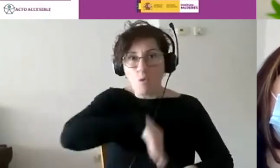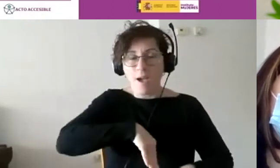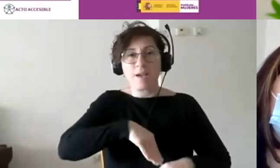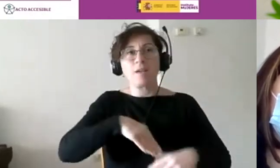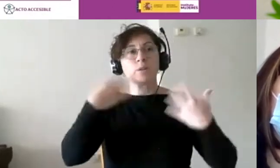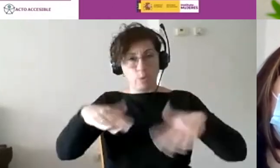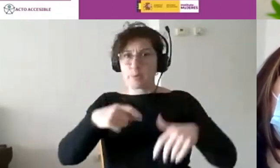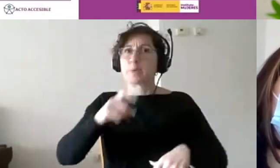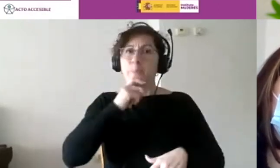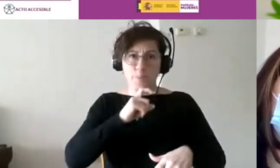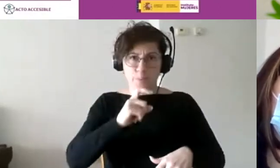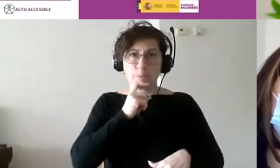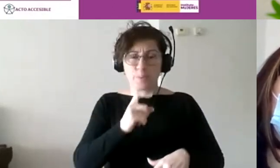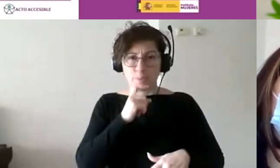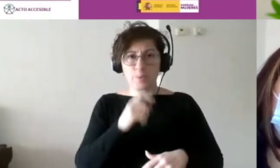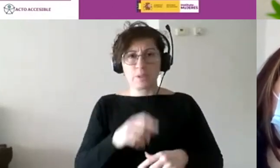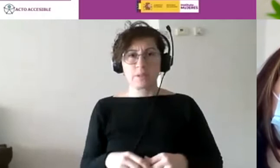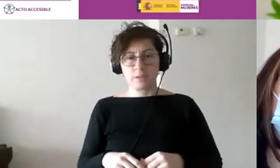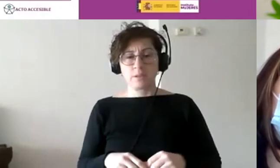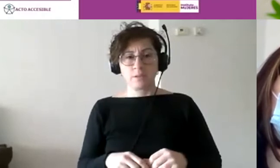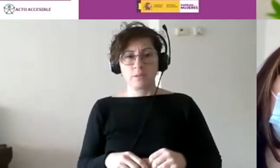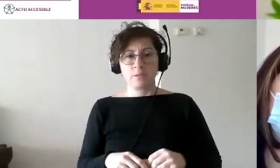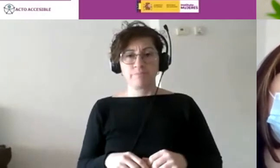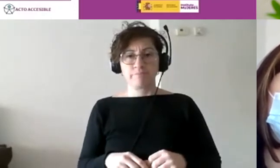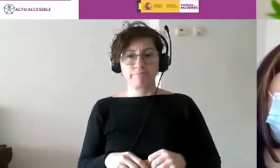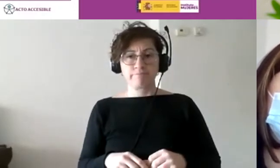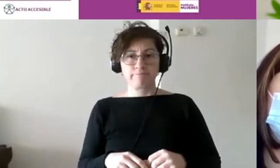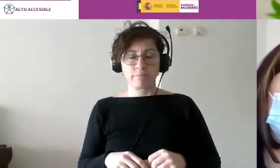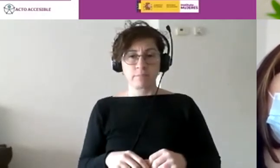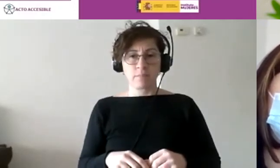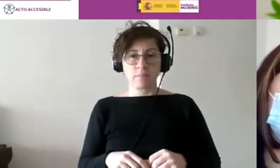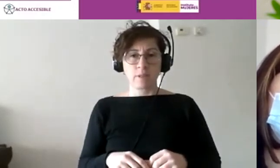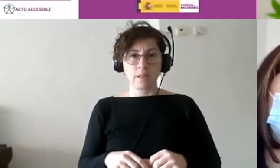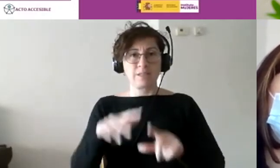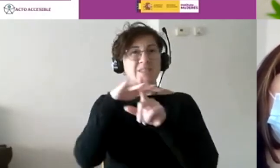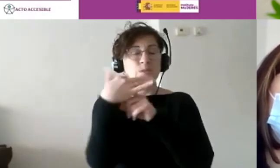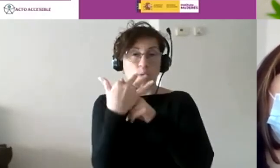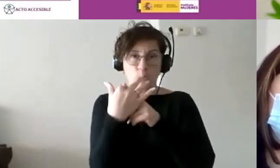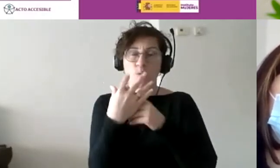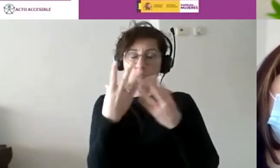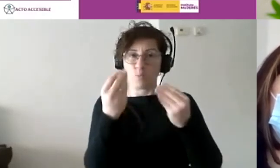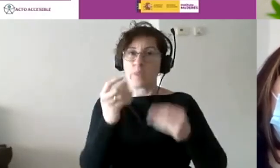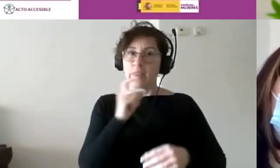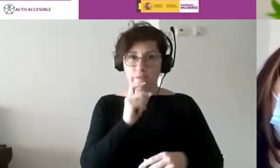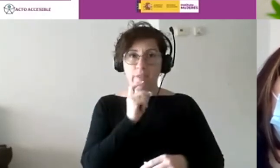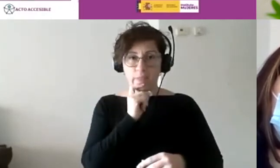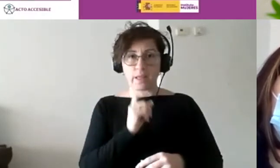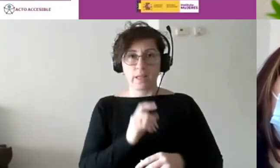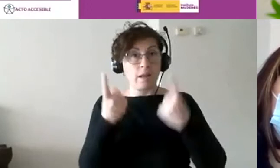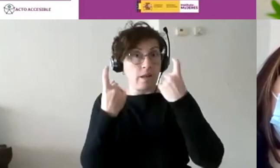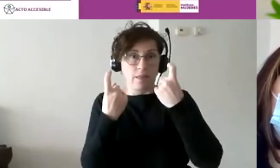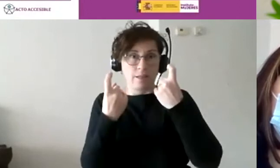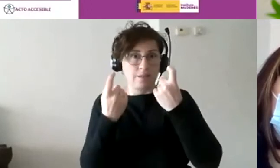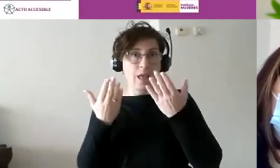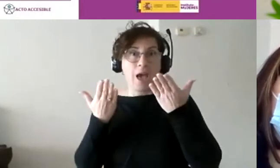severe difficult situation. So they need help and assistance, especially because they are more vulnerable in this